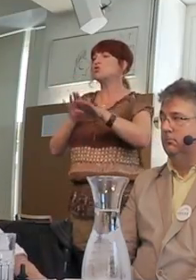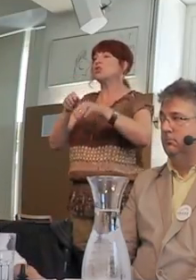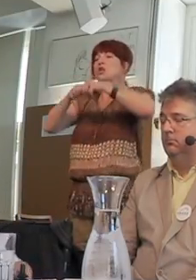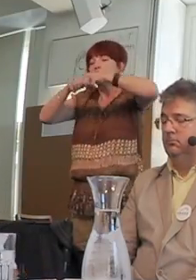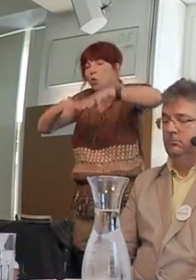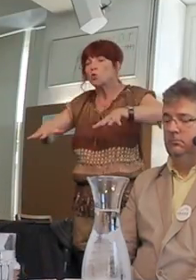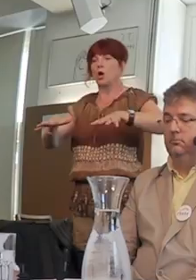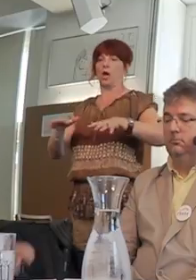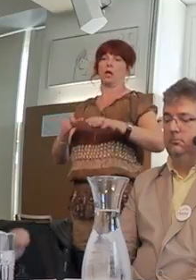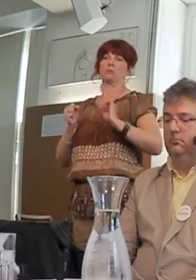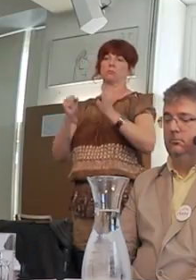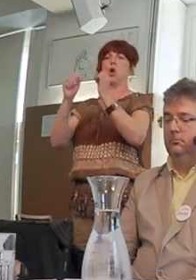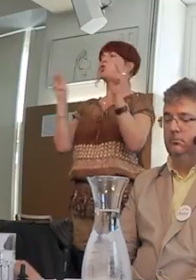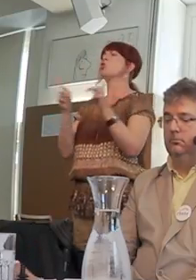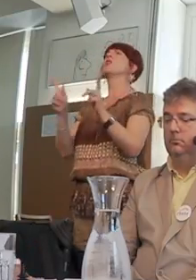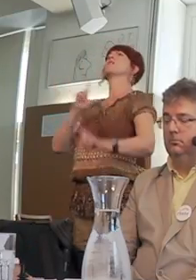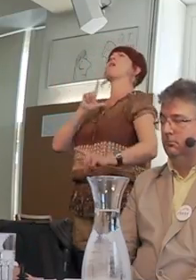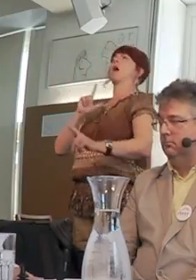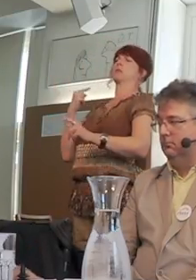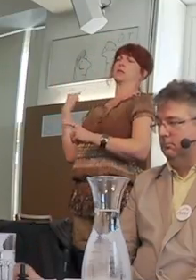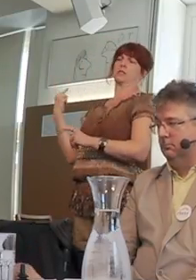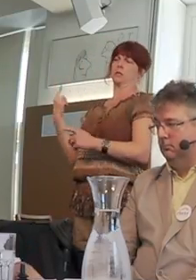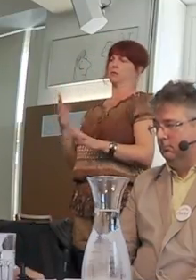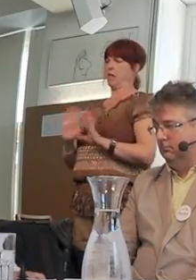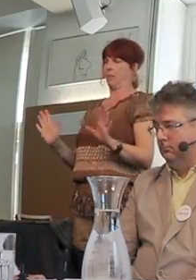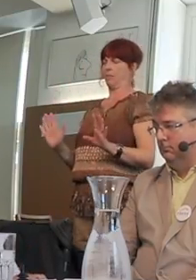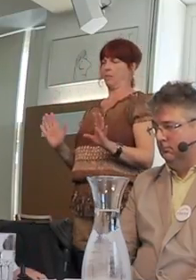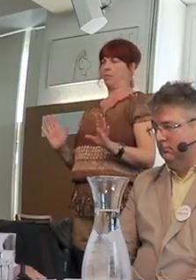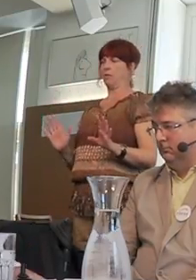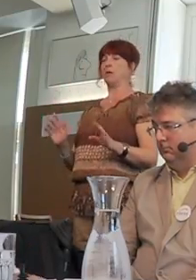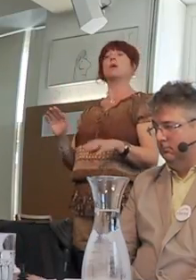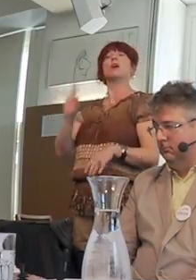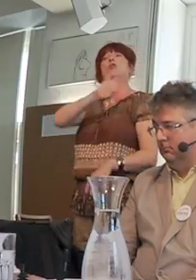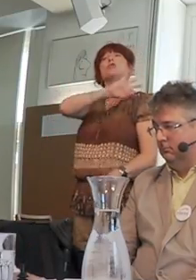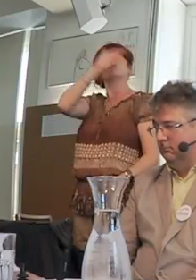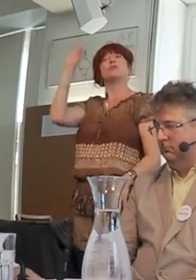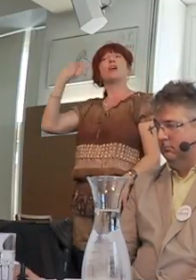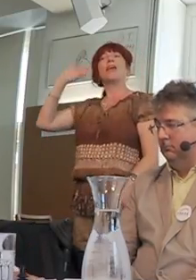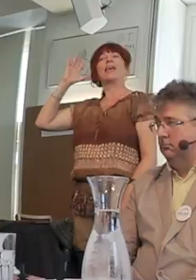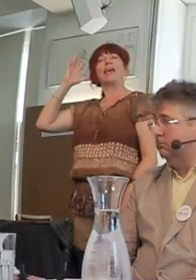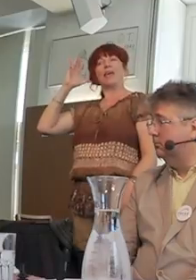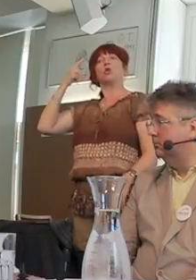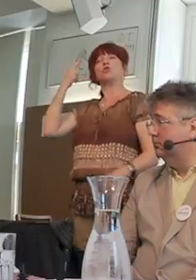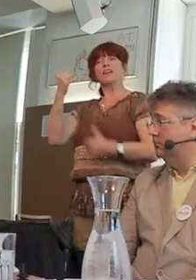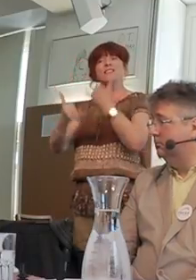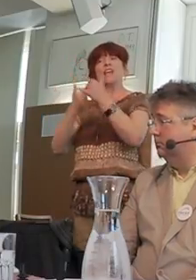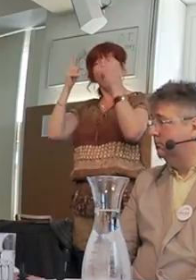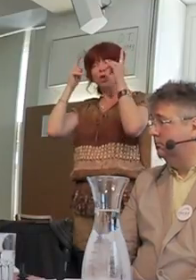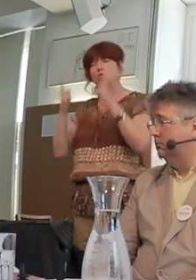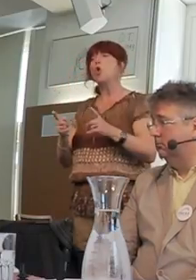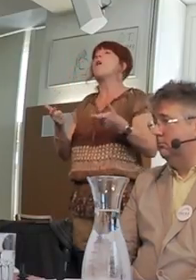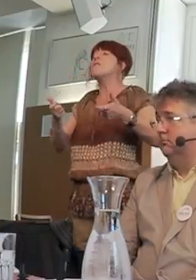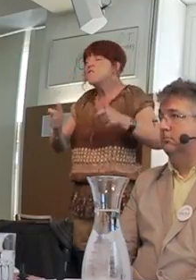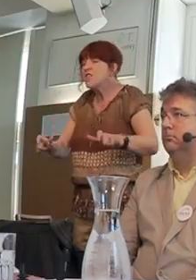lassen. Also ich wünsche mir Freak Radio in 20 Jahren als fixe Sendeschiene eines